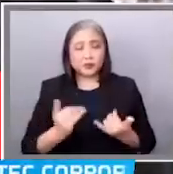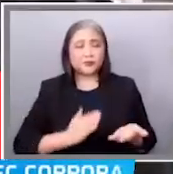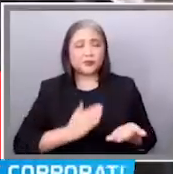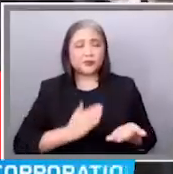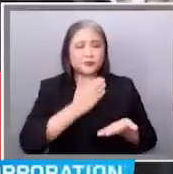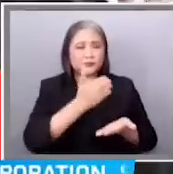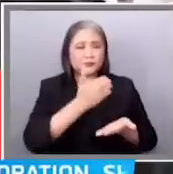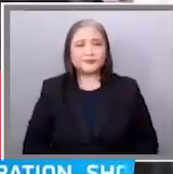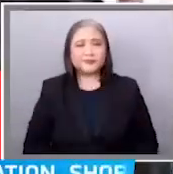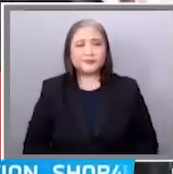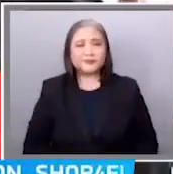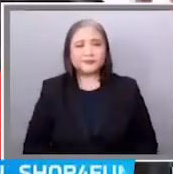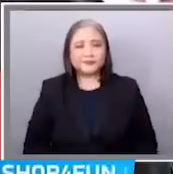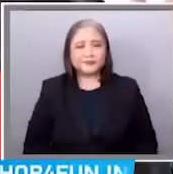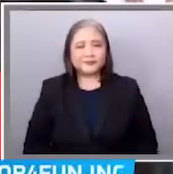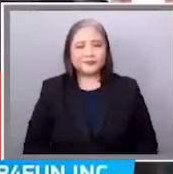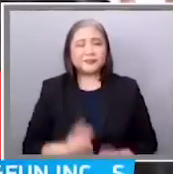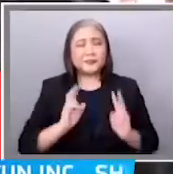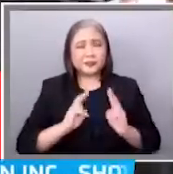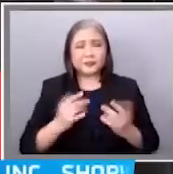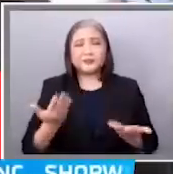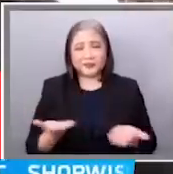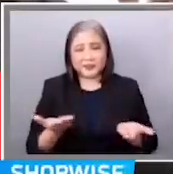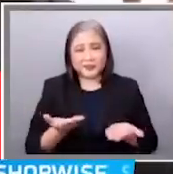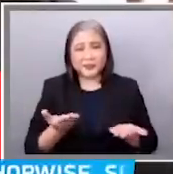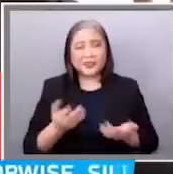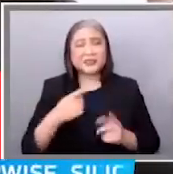Parang ganito na, dito kami sa cemetery reunion namin.